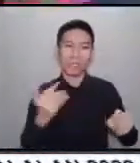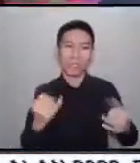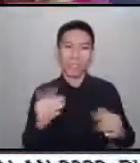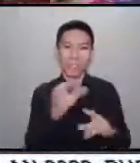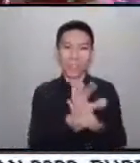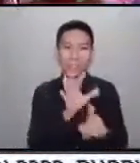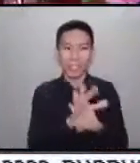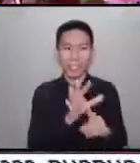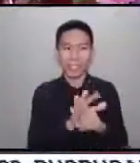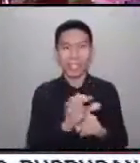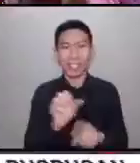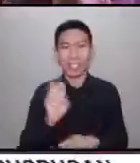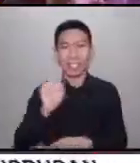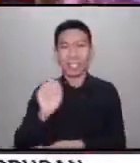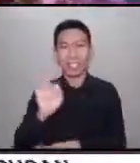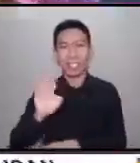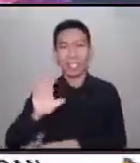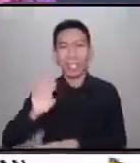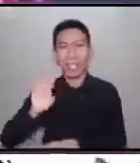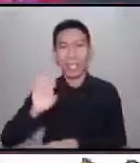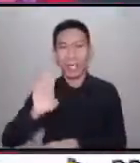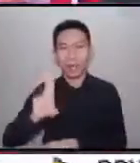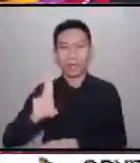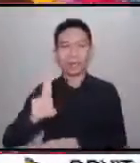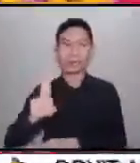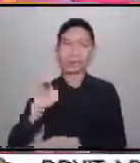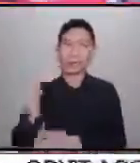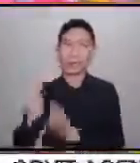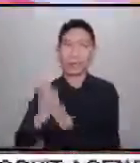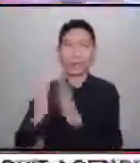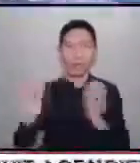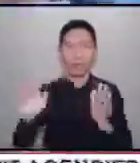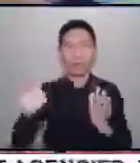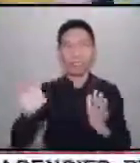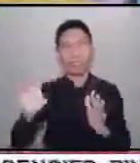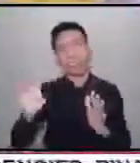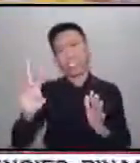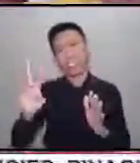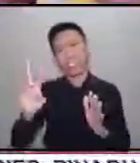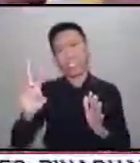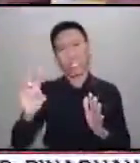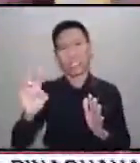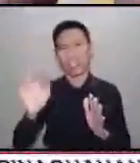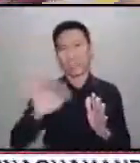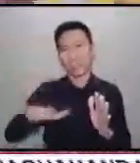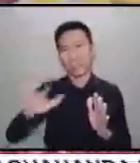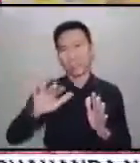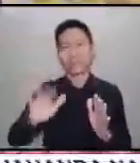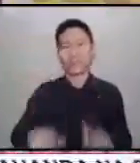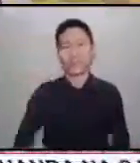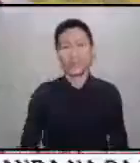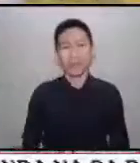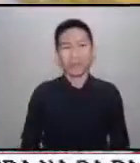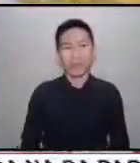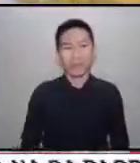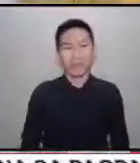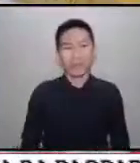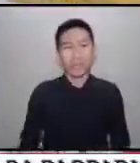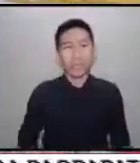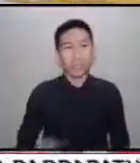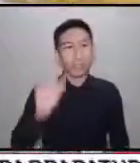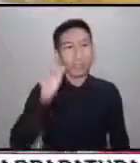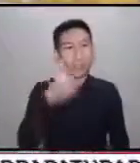ng sunflower, yan ay nagre-range lang ng 600 pesos. Inaasahan, Chi, na bukas hanggang sa